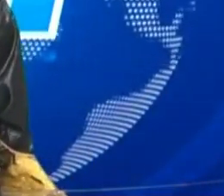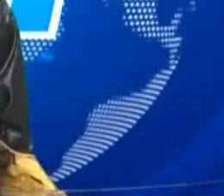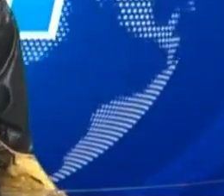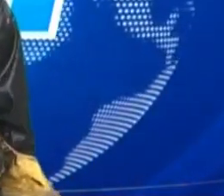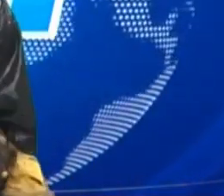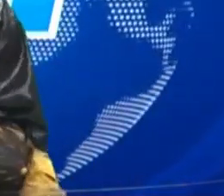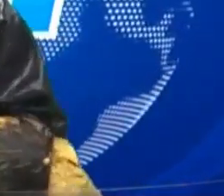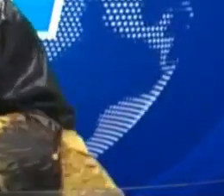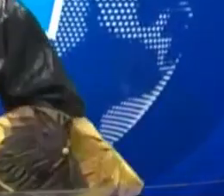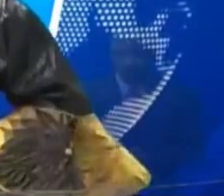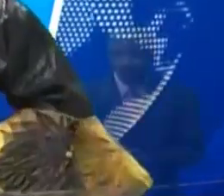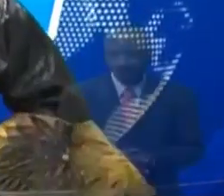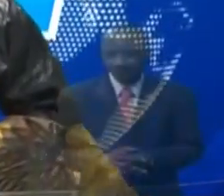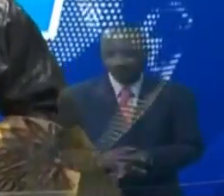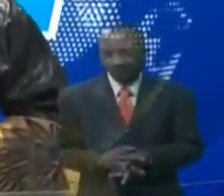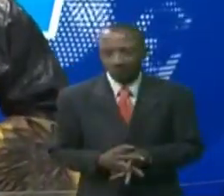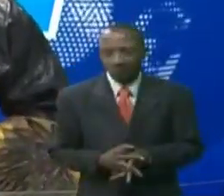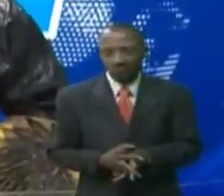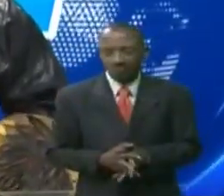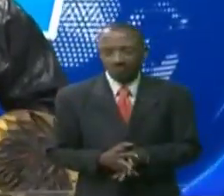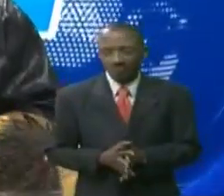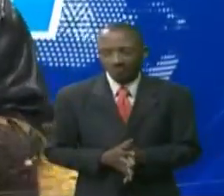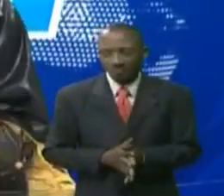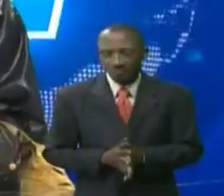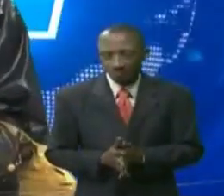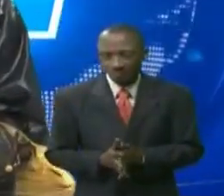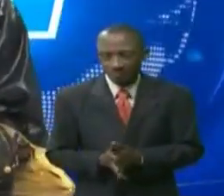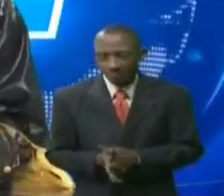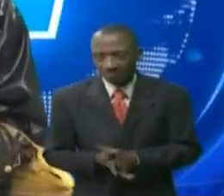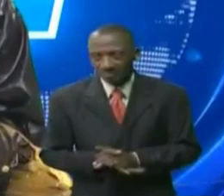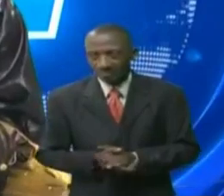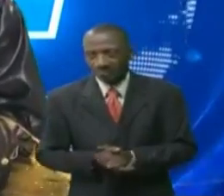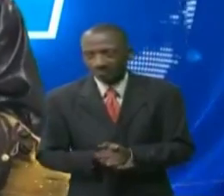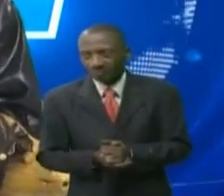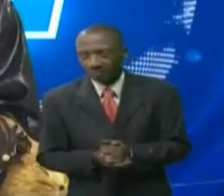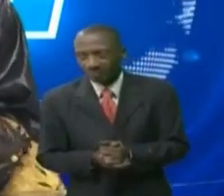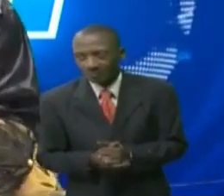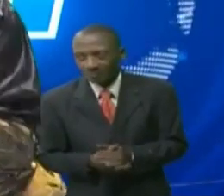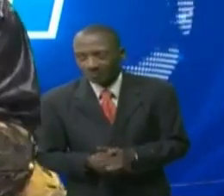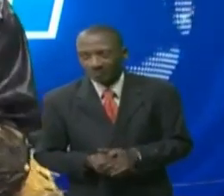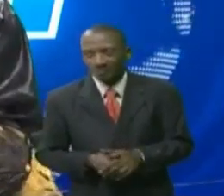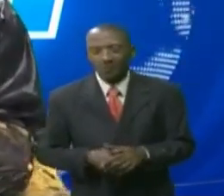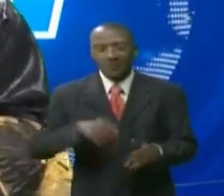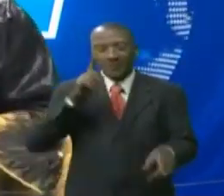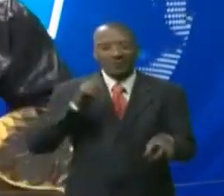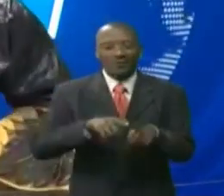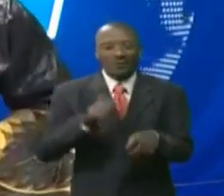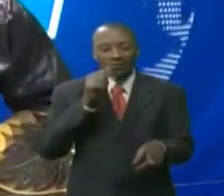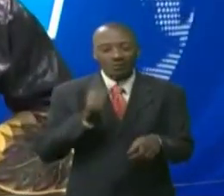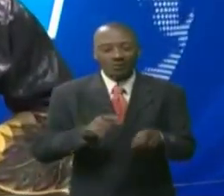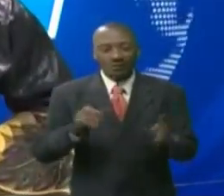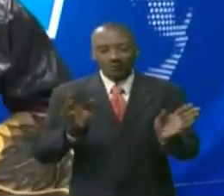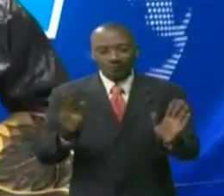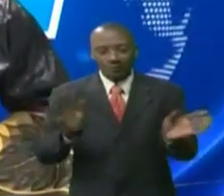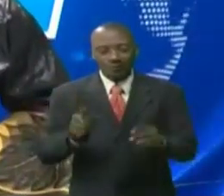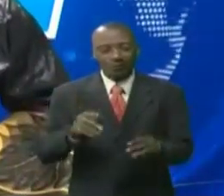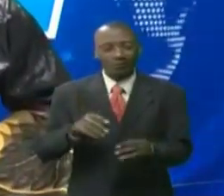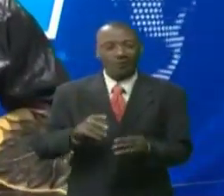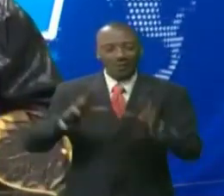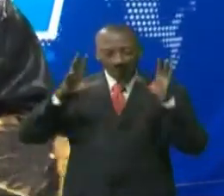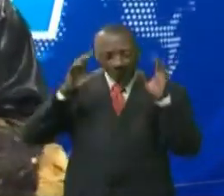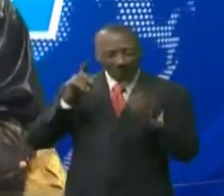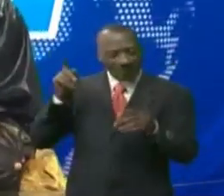Katanga où il séjourne le chef de l'État Félix Antoine tisekedi tchilombo a inauguré ce jeudi le centre des négosce